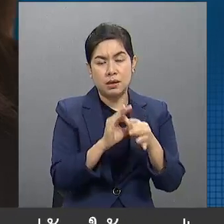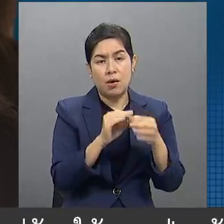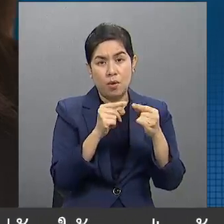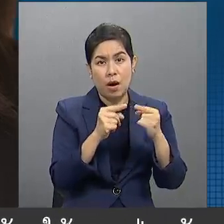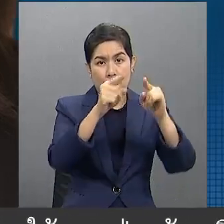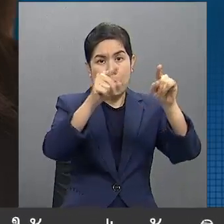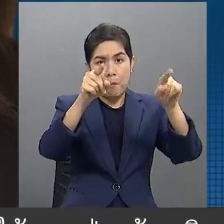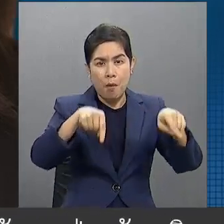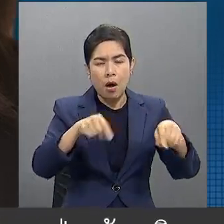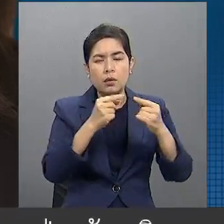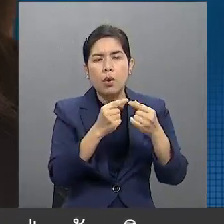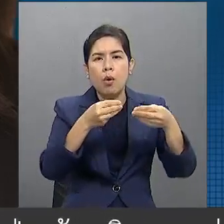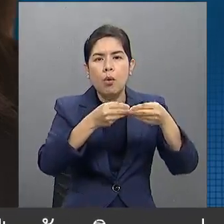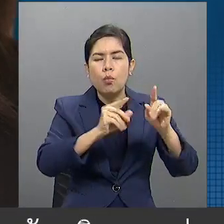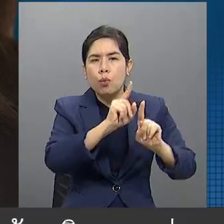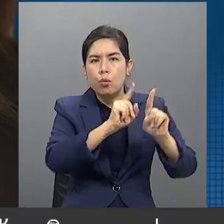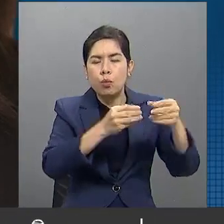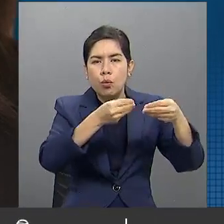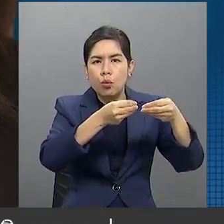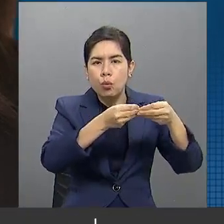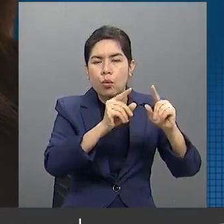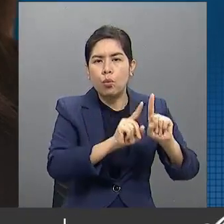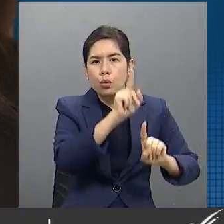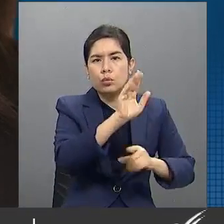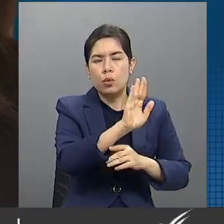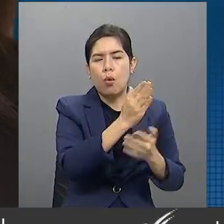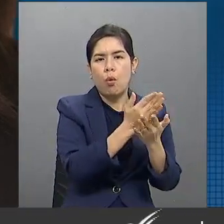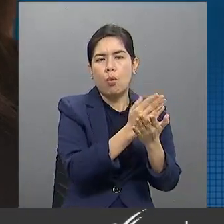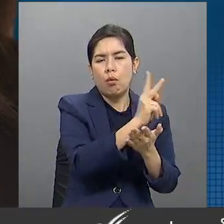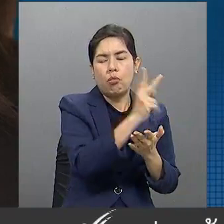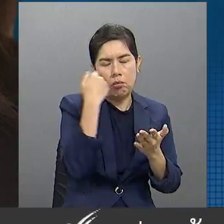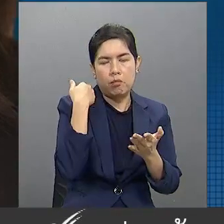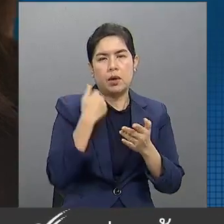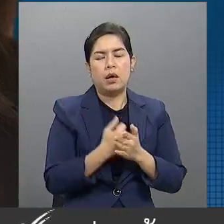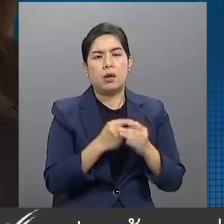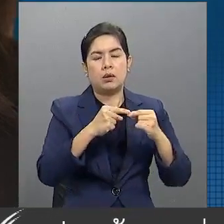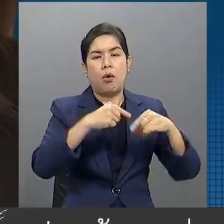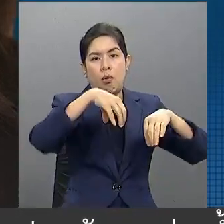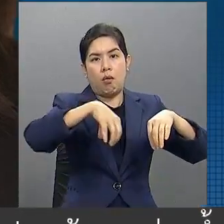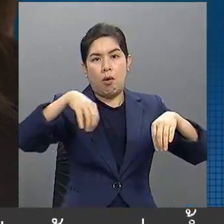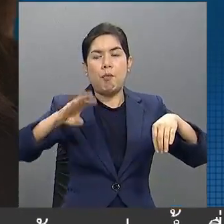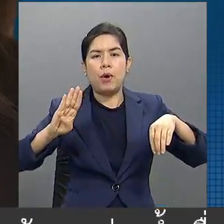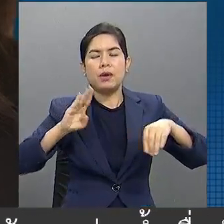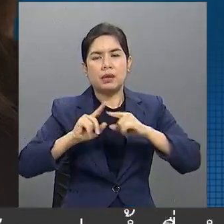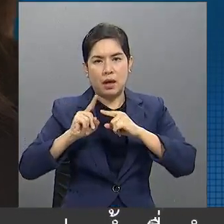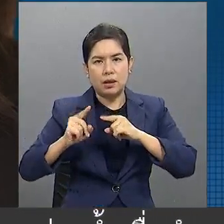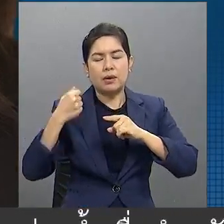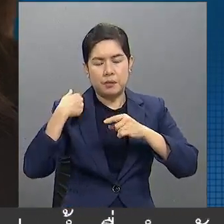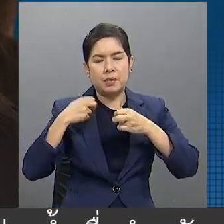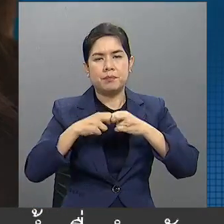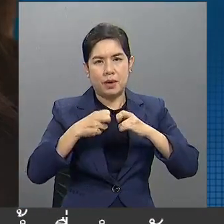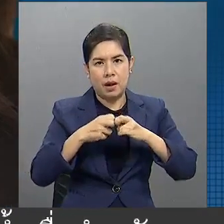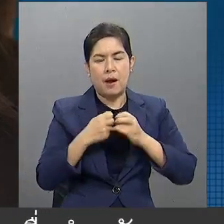บางเรตติ้งที่ยังไม่ได้กลับเข้าสู่ภาวะปกติทุกคนจะอาจารย์จะมีคำว่าอะไรมีประสบการณ์ข่าว